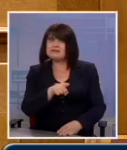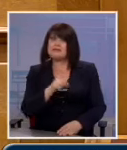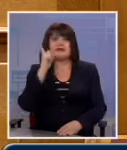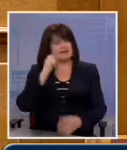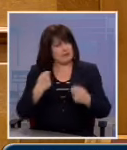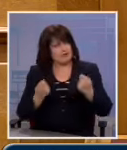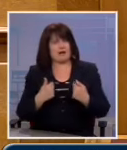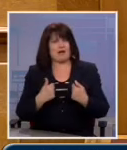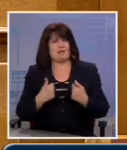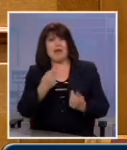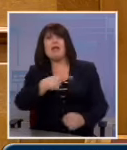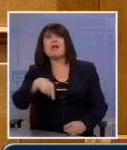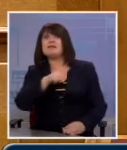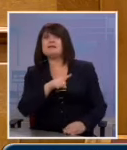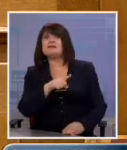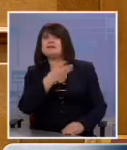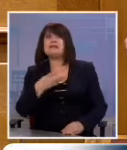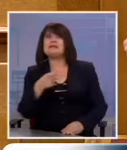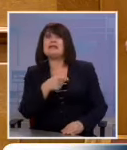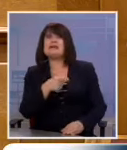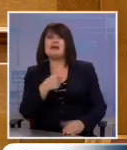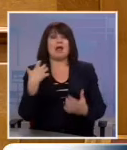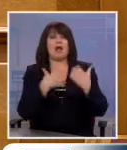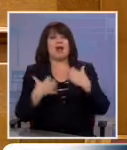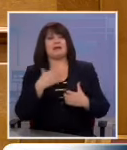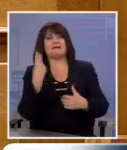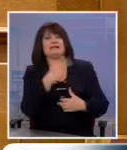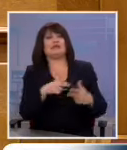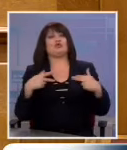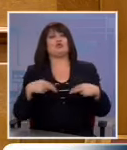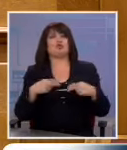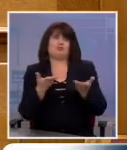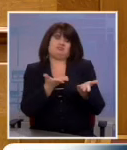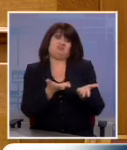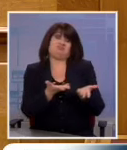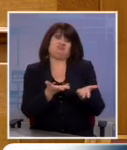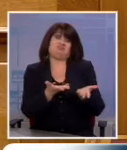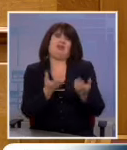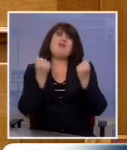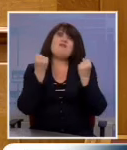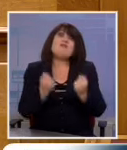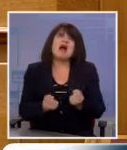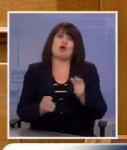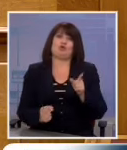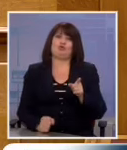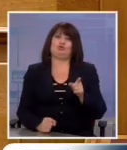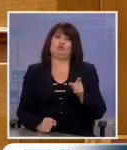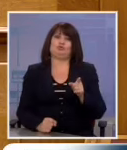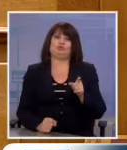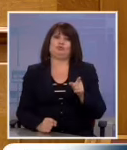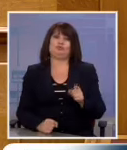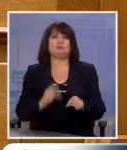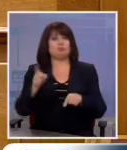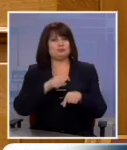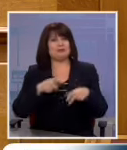ξέρουμε τι θα κάνουμε, εσείς κρατήστε την ανησυχία του υπουργού. Γιατί θα σας βαραίνει αυτό. Γιατί από τη στιγμή